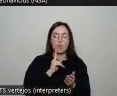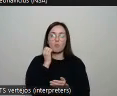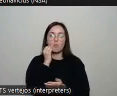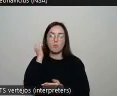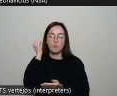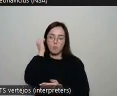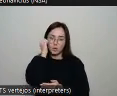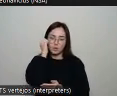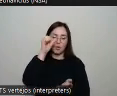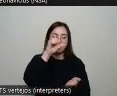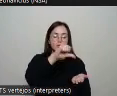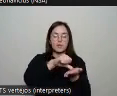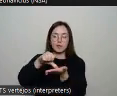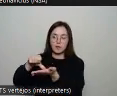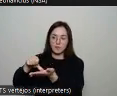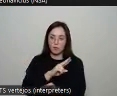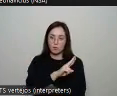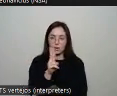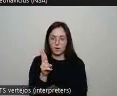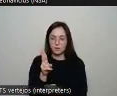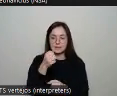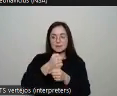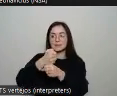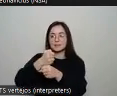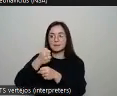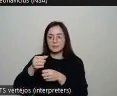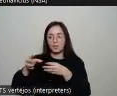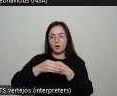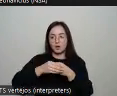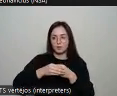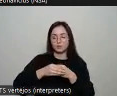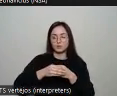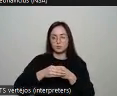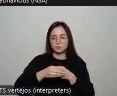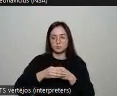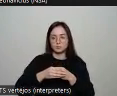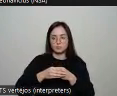už dalyvavimą, už darbą kartu su mumis šią popietę.